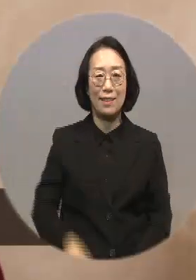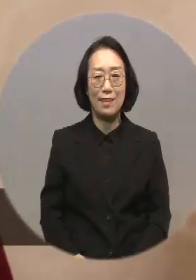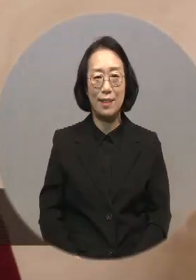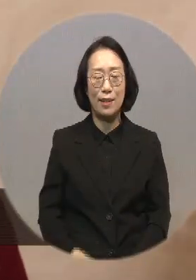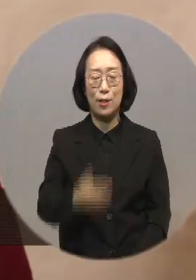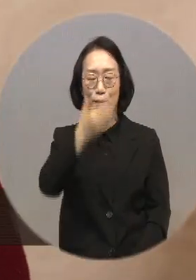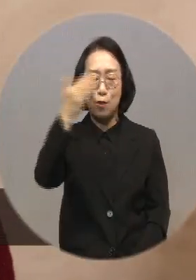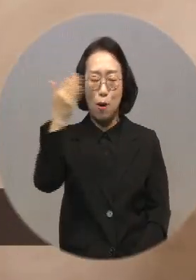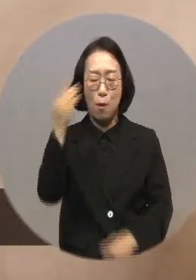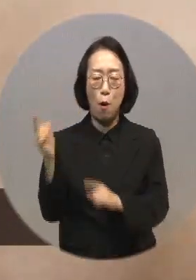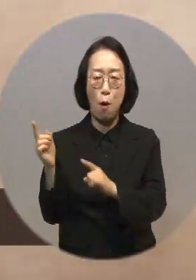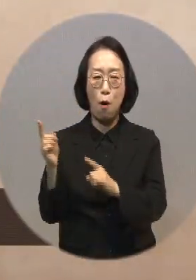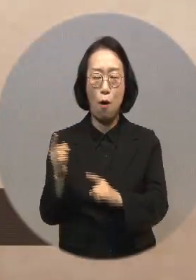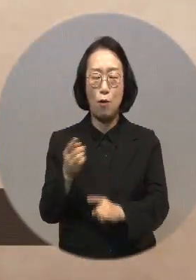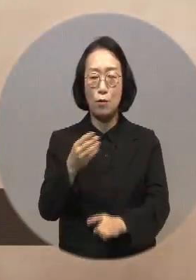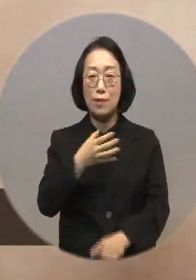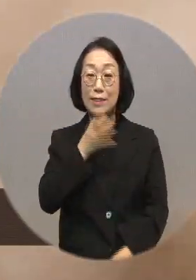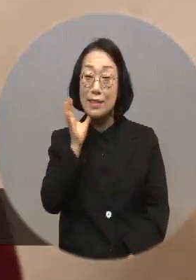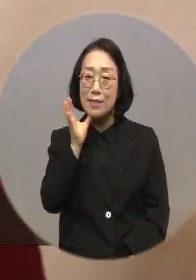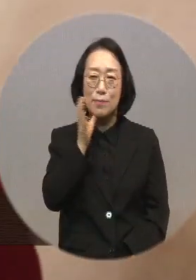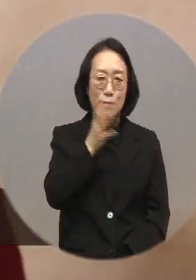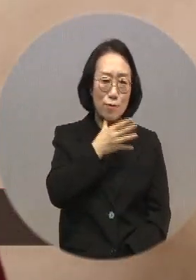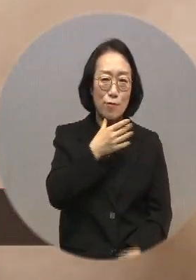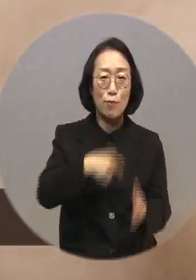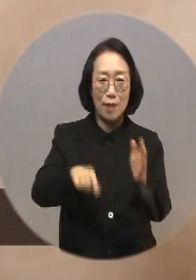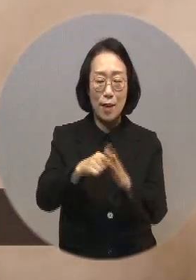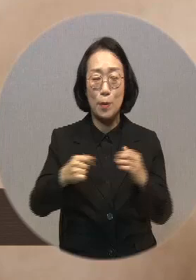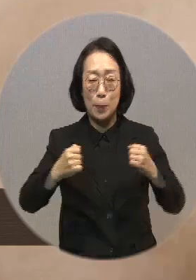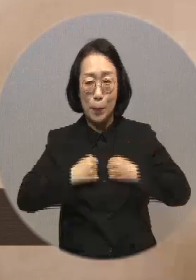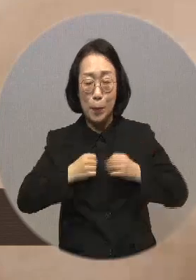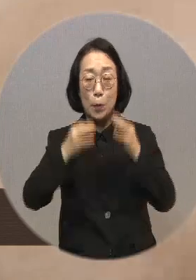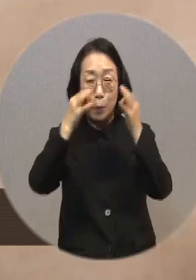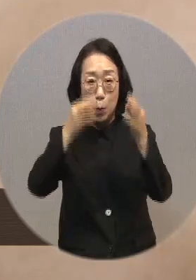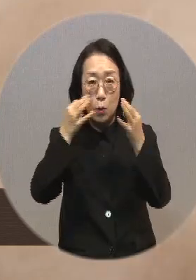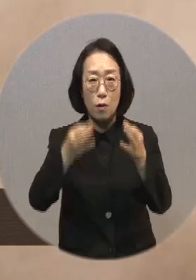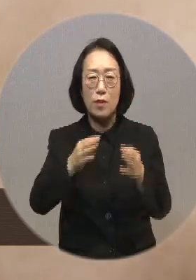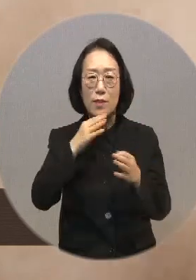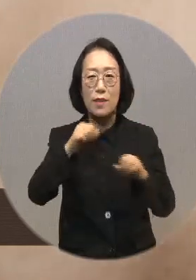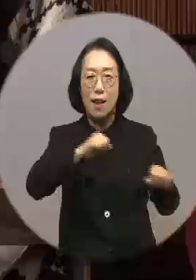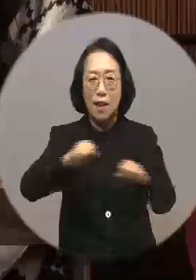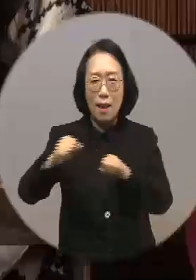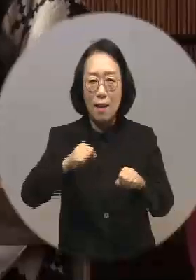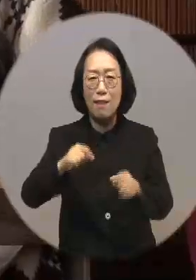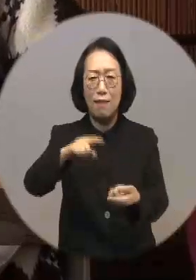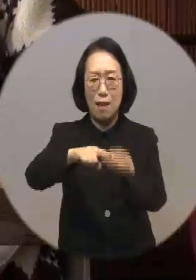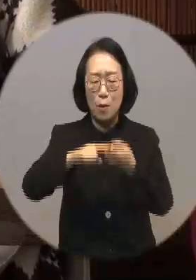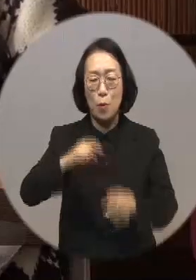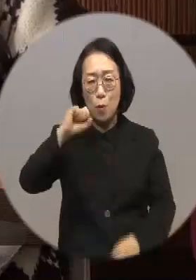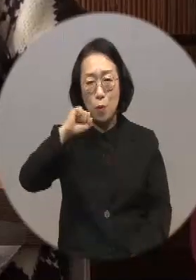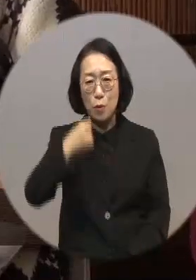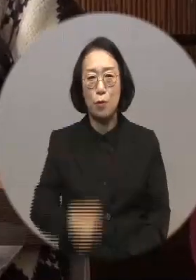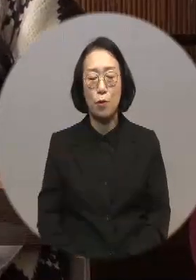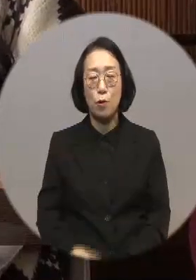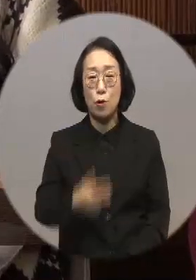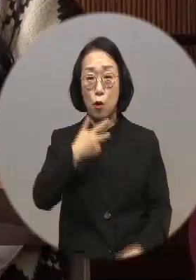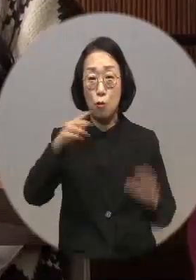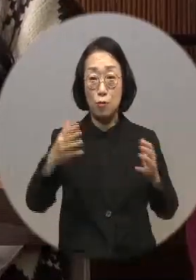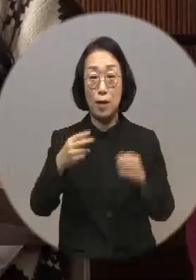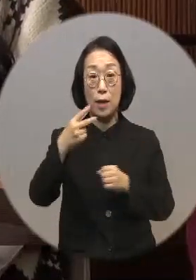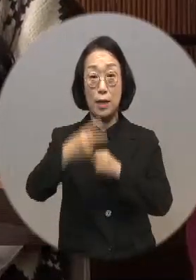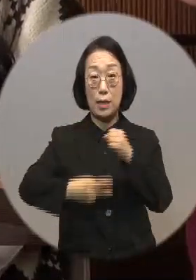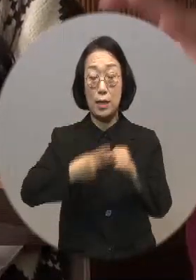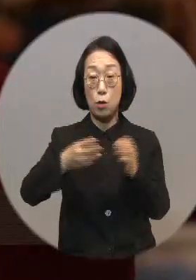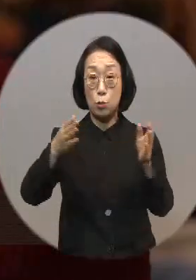젊어지기 위한 노력을 할 거다라고 하는 다짐을 매일매일 하는데 사실은 실천하기가 굉장히 어렵죠. 2년 영국에 있을 때 예. 제가 한